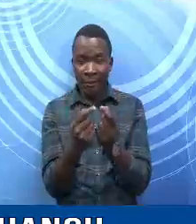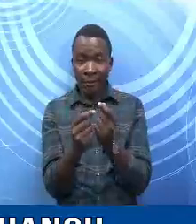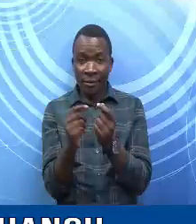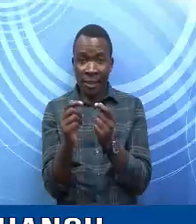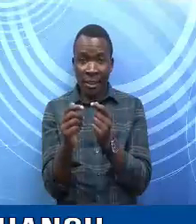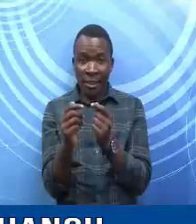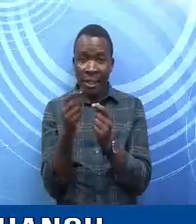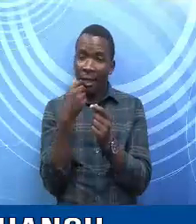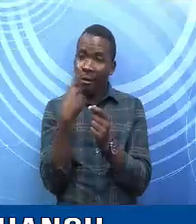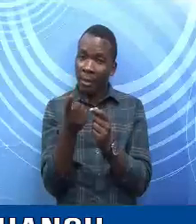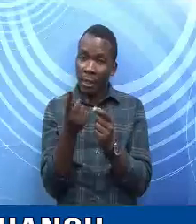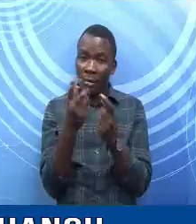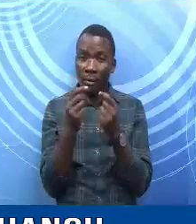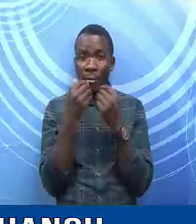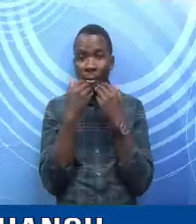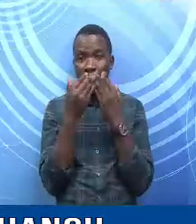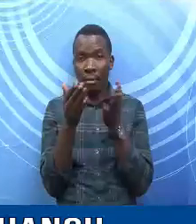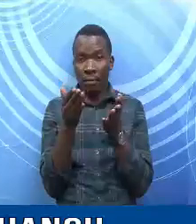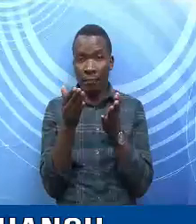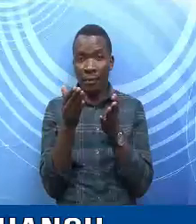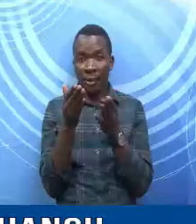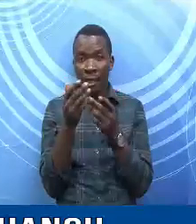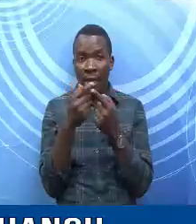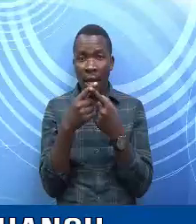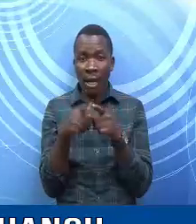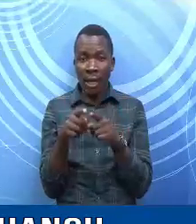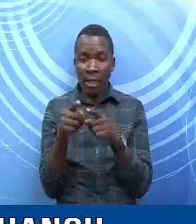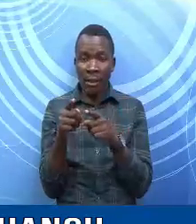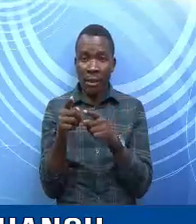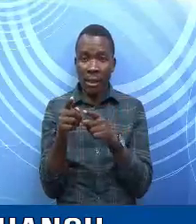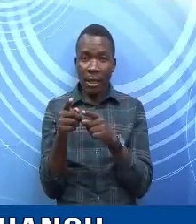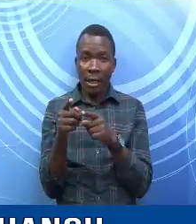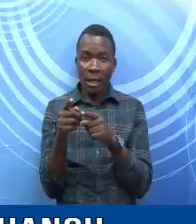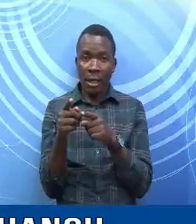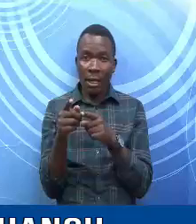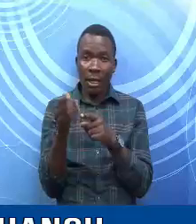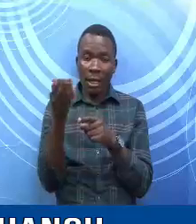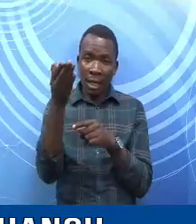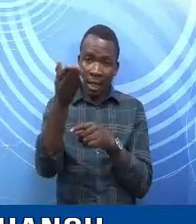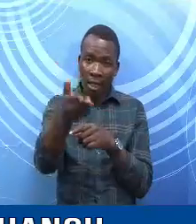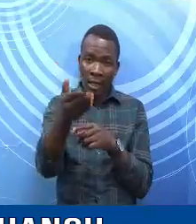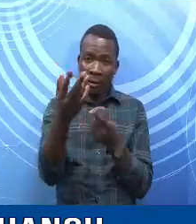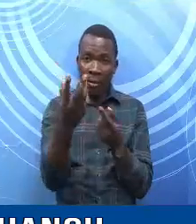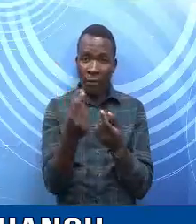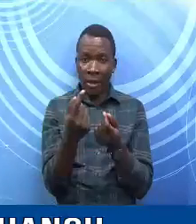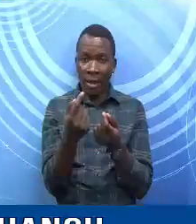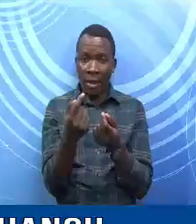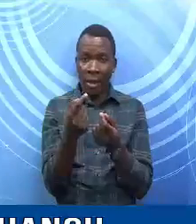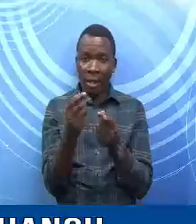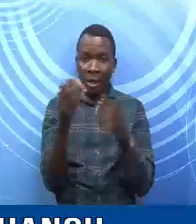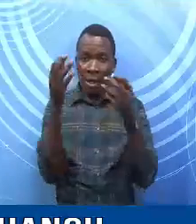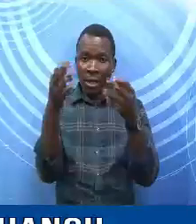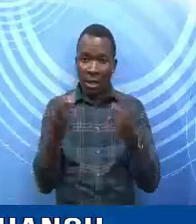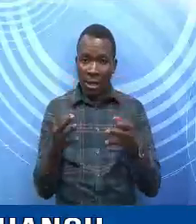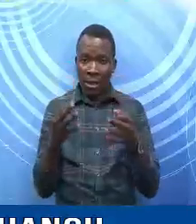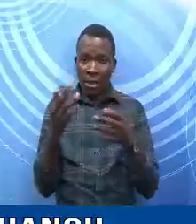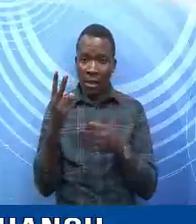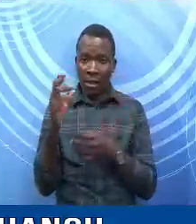Nabwiye ko nta mafaranga mfite, ariko ku ntebe hari amafaranga yari ariho